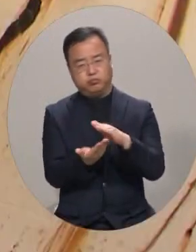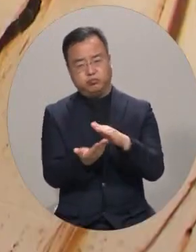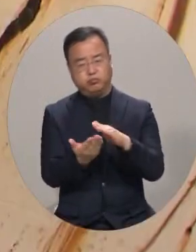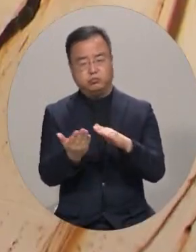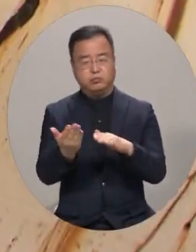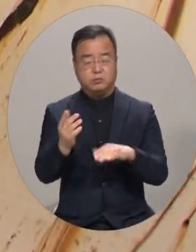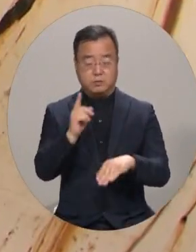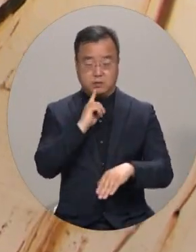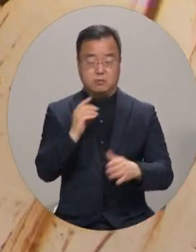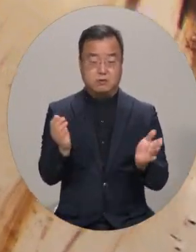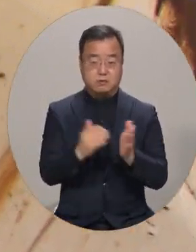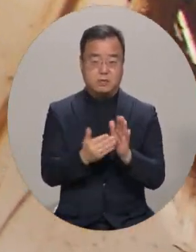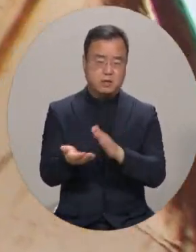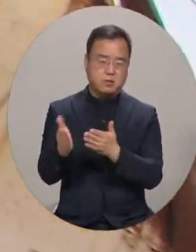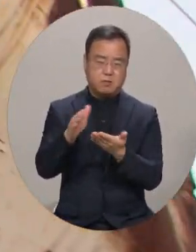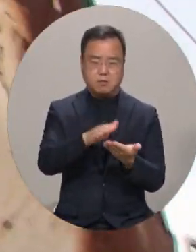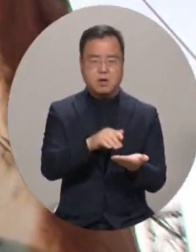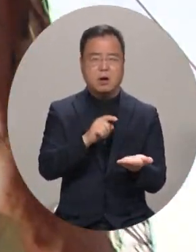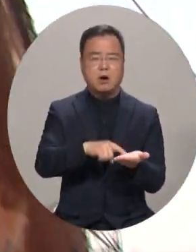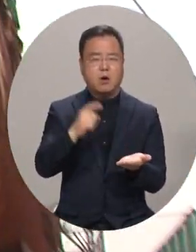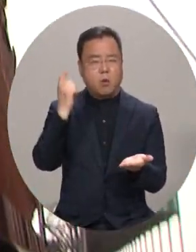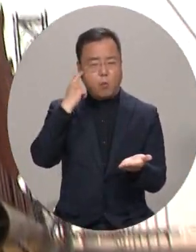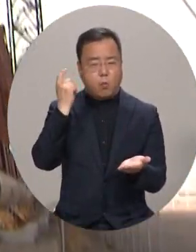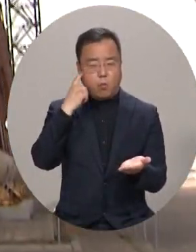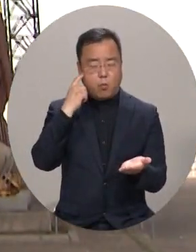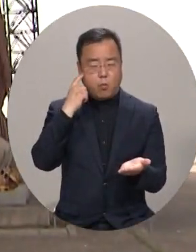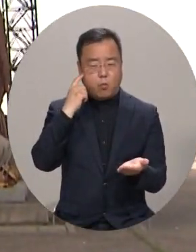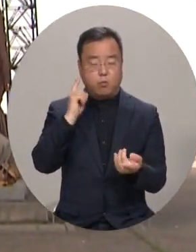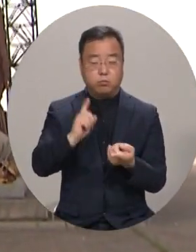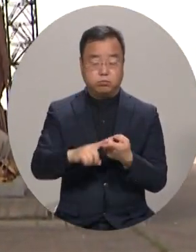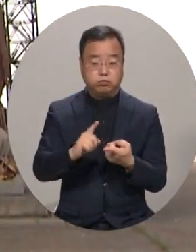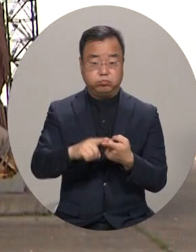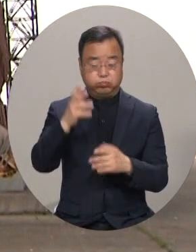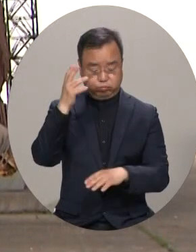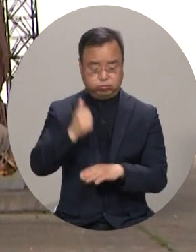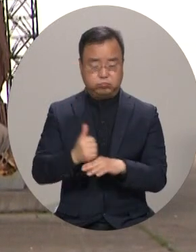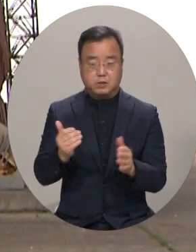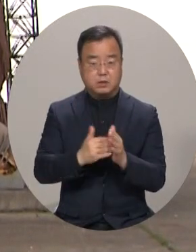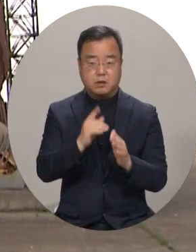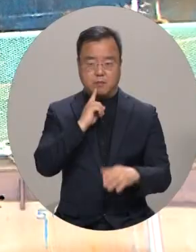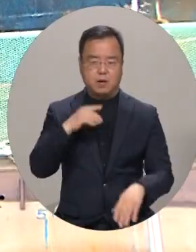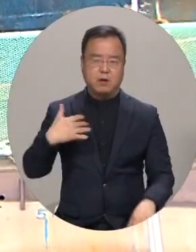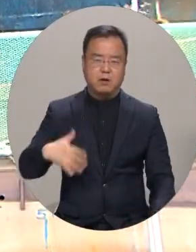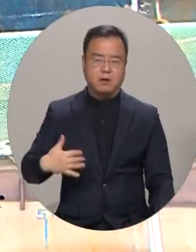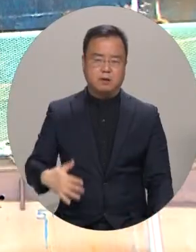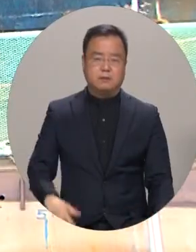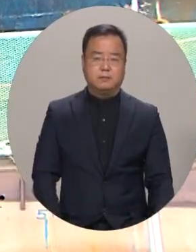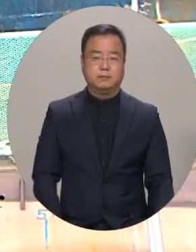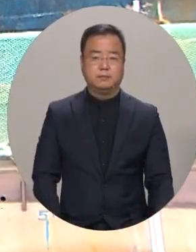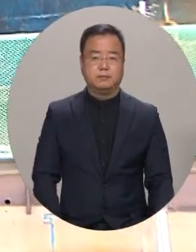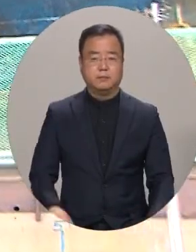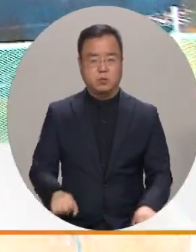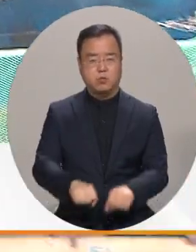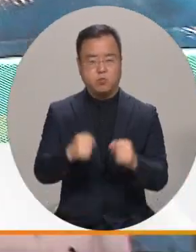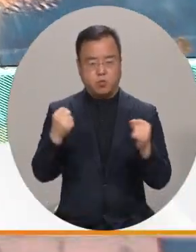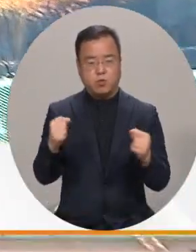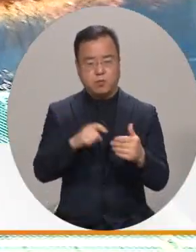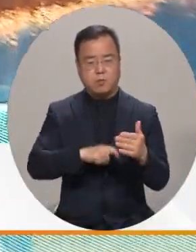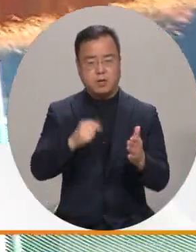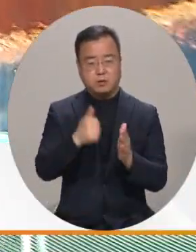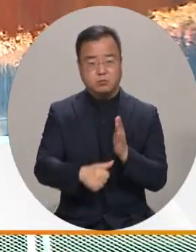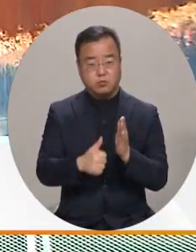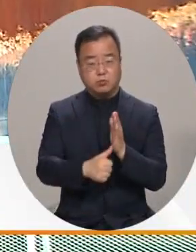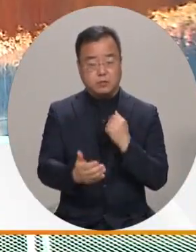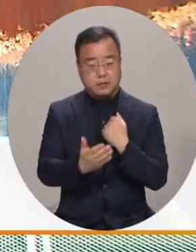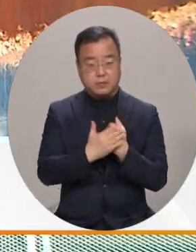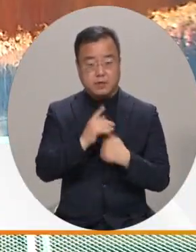겁니다 하지만 왜 갑자기 배가 기울어졌는데 끝내 알아내지 못했습니다 고장난 내부 장치 때문이라고